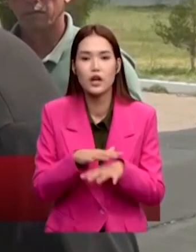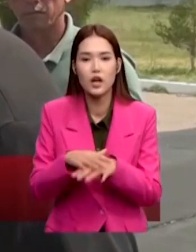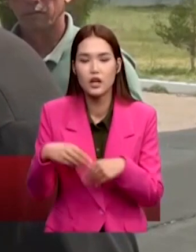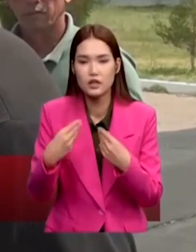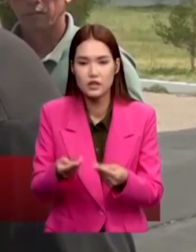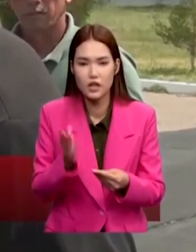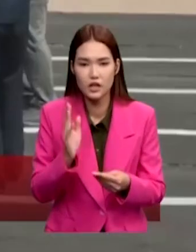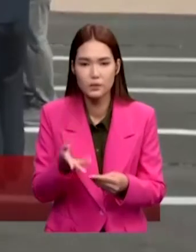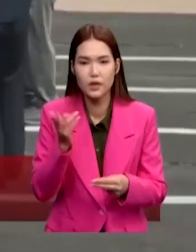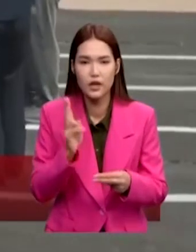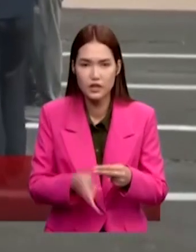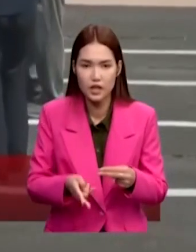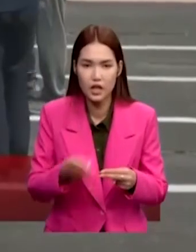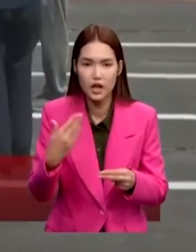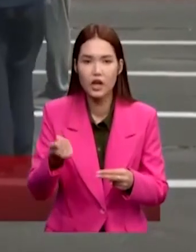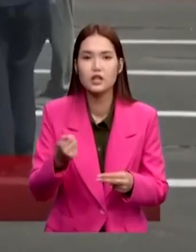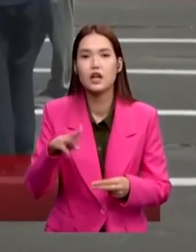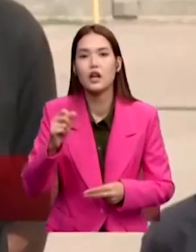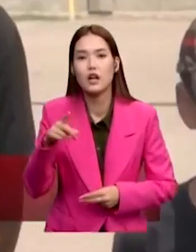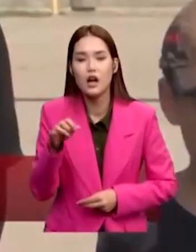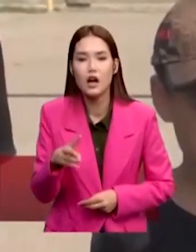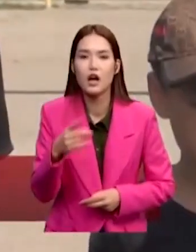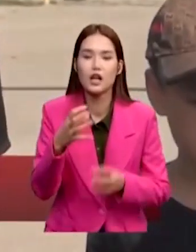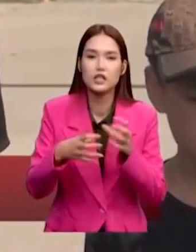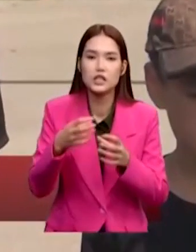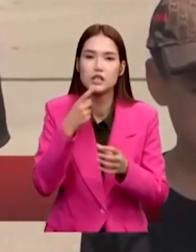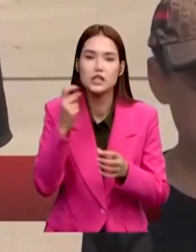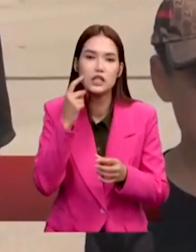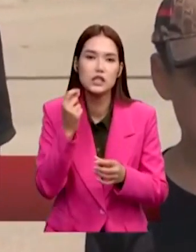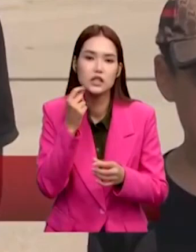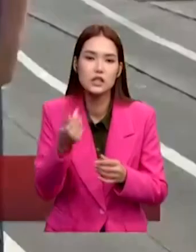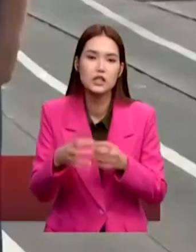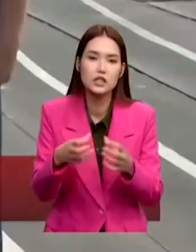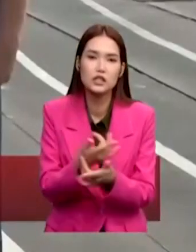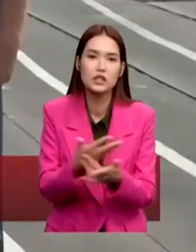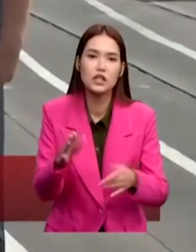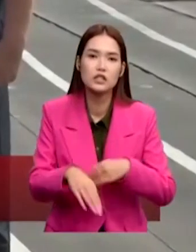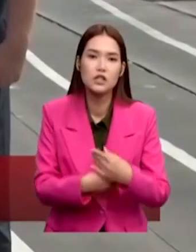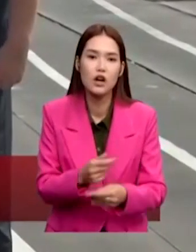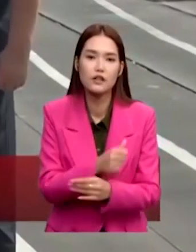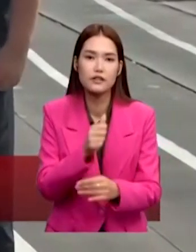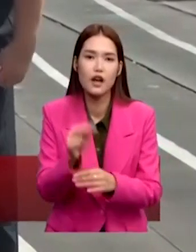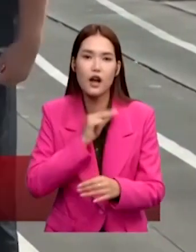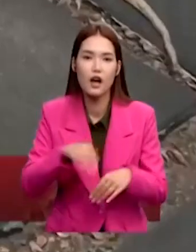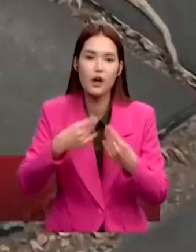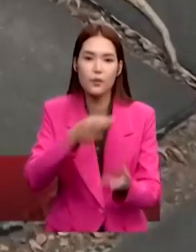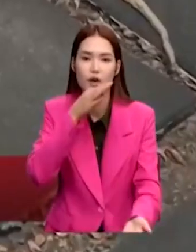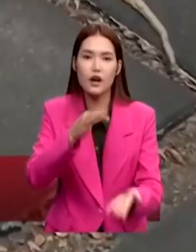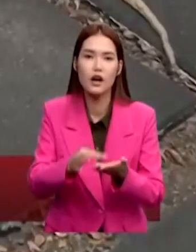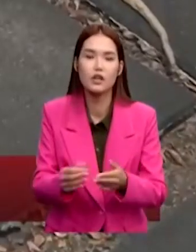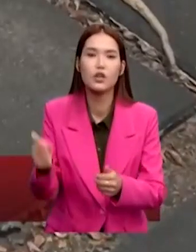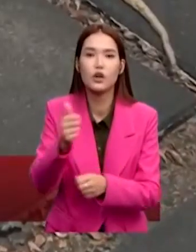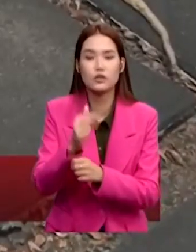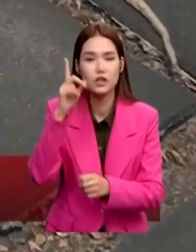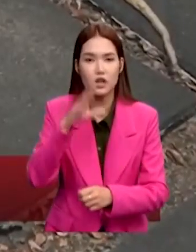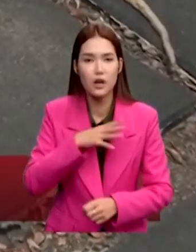начатое, закончить. Диқандар қызылша егуге көндіріп, құрғақшылық жағадан алғанда жәрдем бермей отырған жауаптылар ісіне күйінеді.